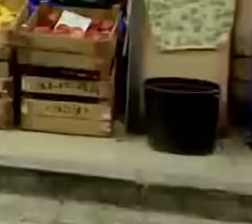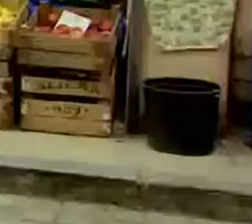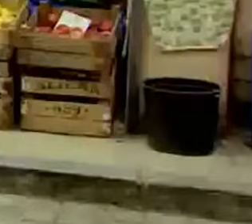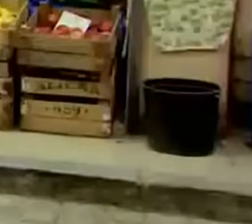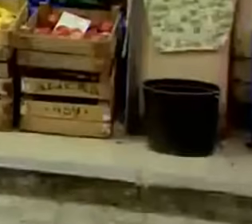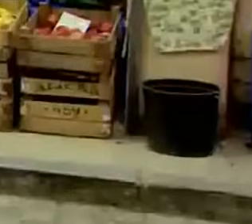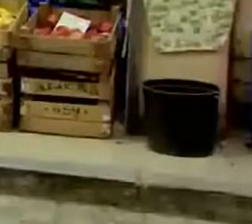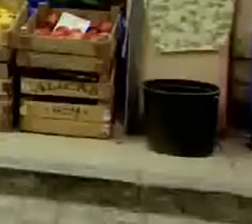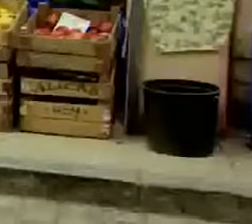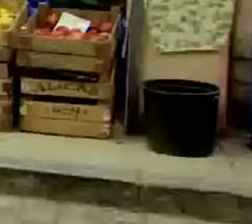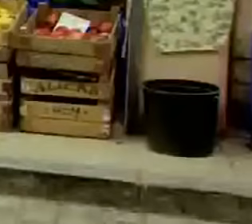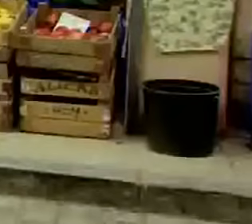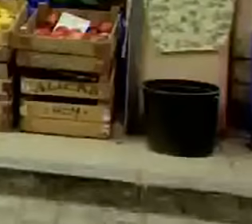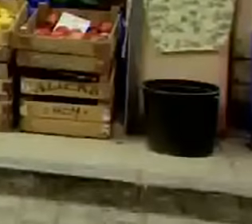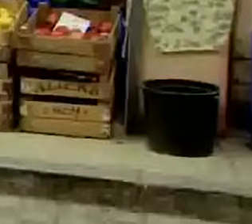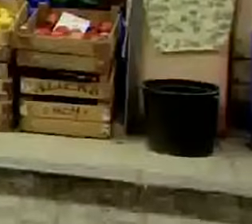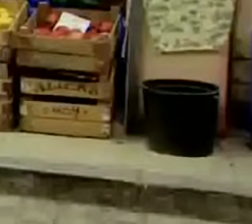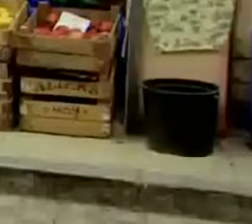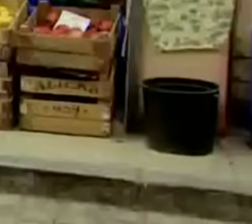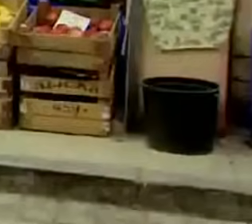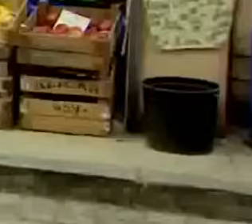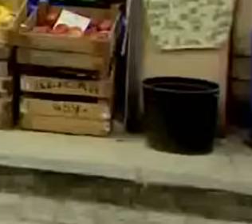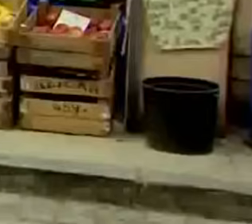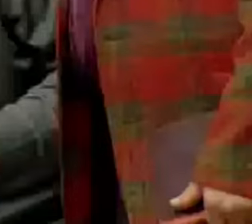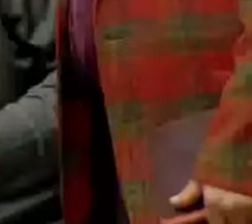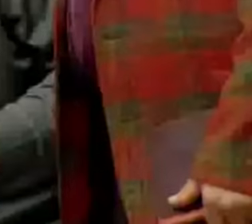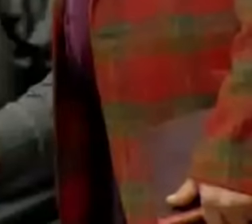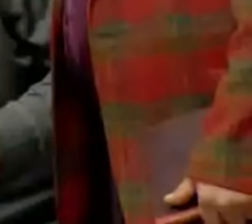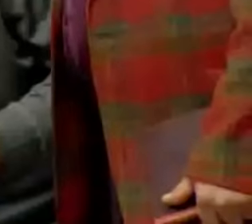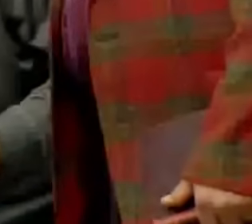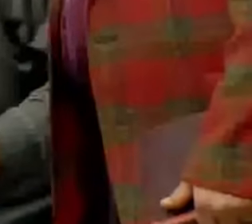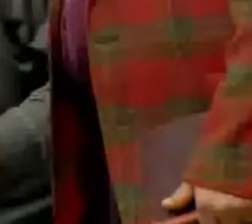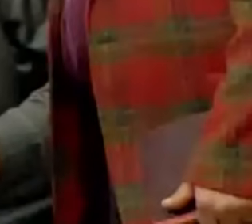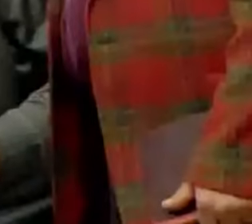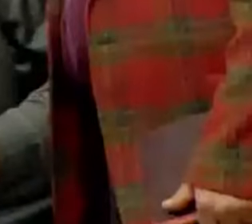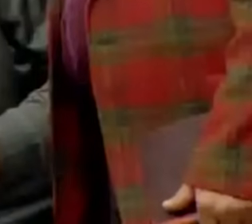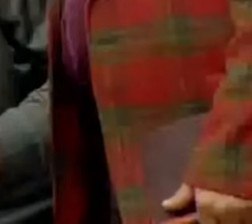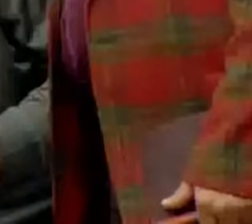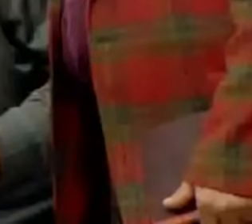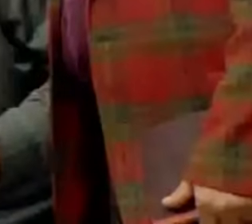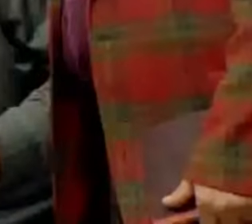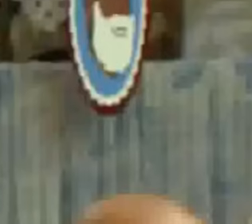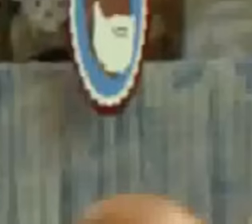Sami şövalyesini sokağa koymuş, manav dükkanıyla çırağın resmini yapıyor. Basri yanında.